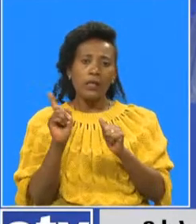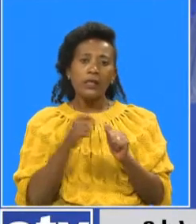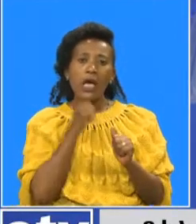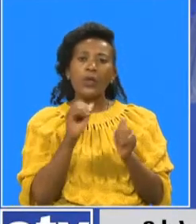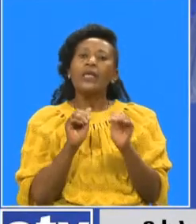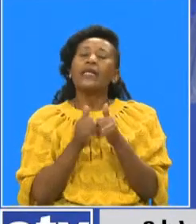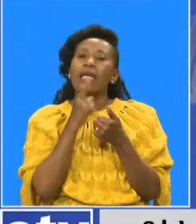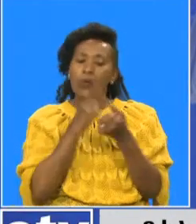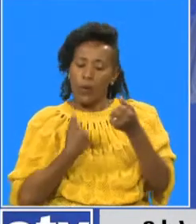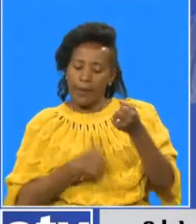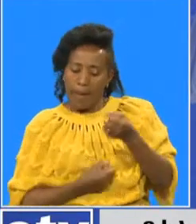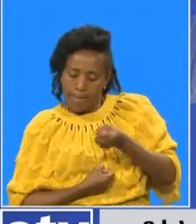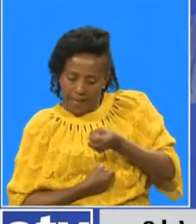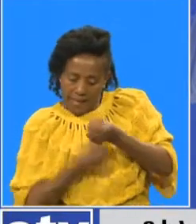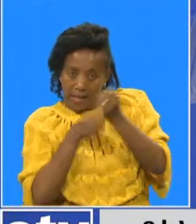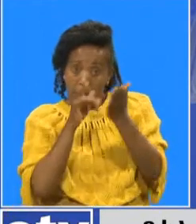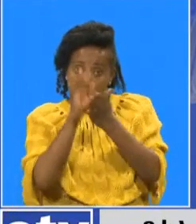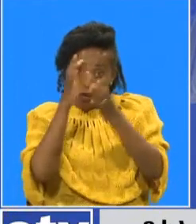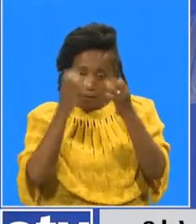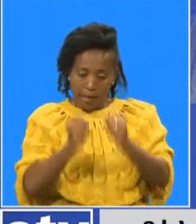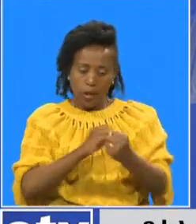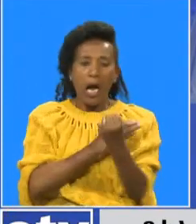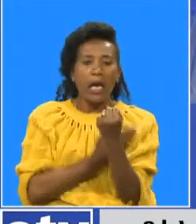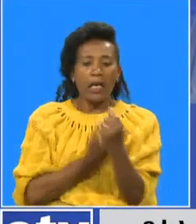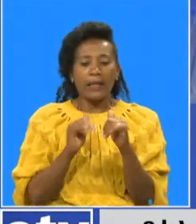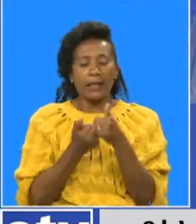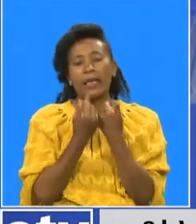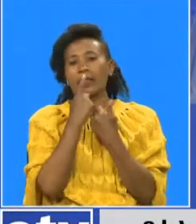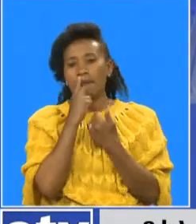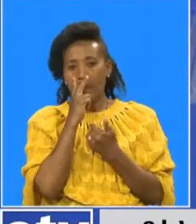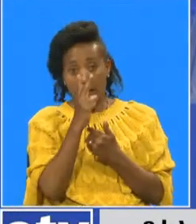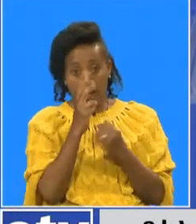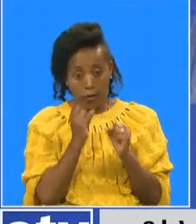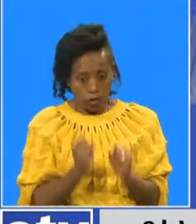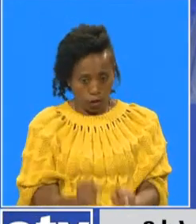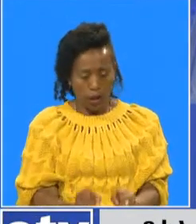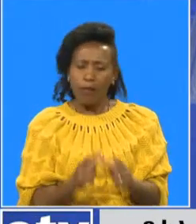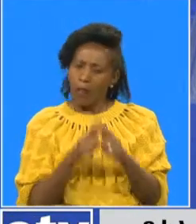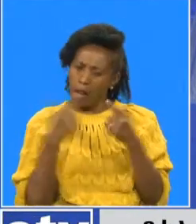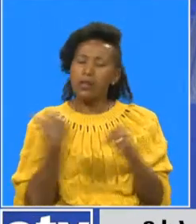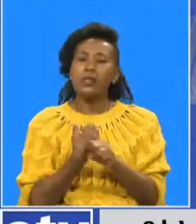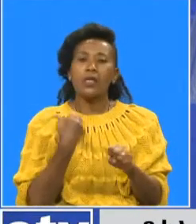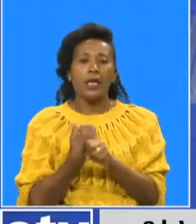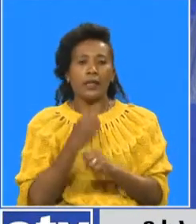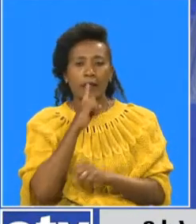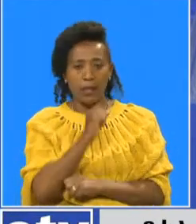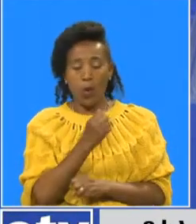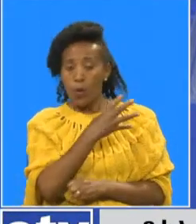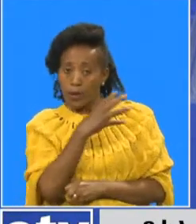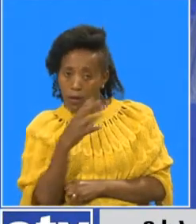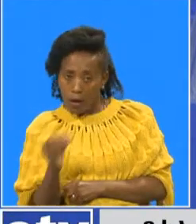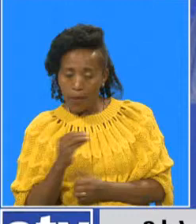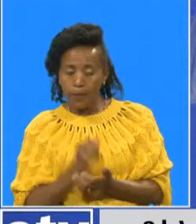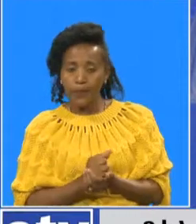እኛስ መደገፍ የምንችለው፣ መክፈል የሚያስችላቸው አቅም እንዴት መፍጠር ይቻላል የሚል ነው። ትልቅ ስራ የሰራ ነው ባይ ዘ ወይ። እና